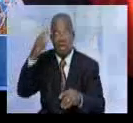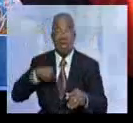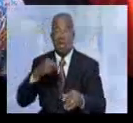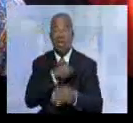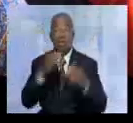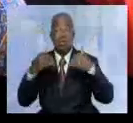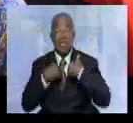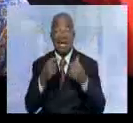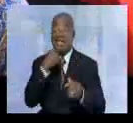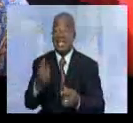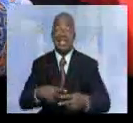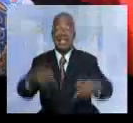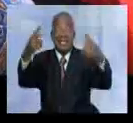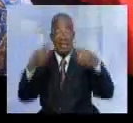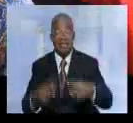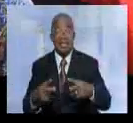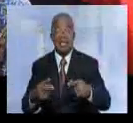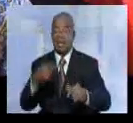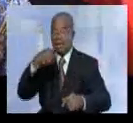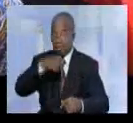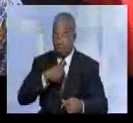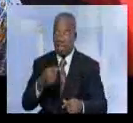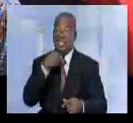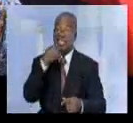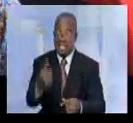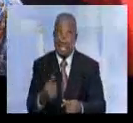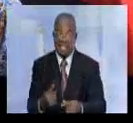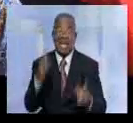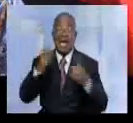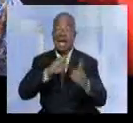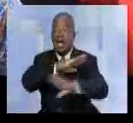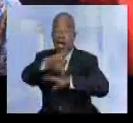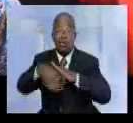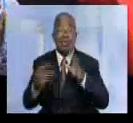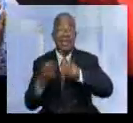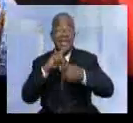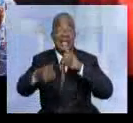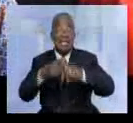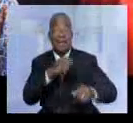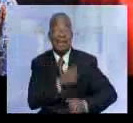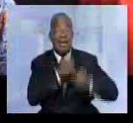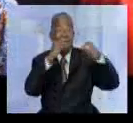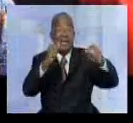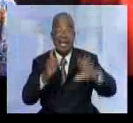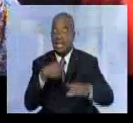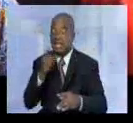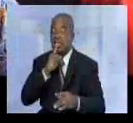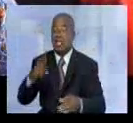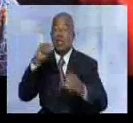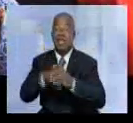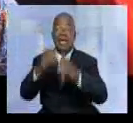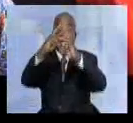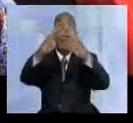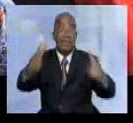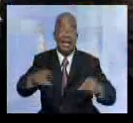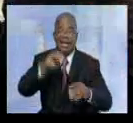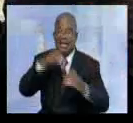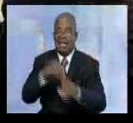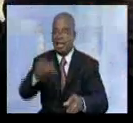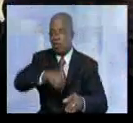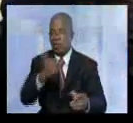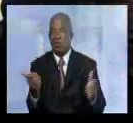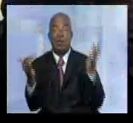Je lance en même temps un appel à mes frères d'armes qui sont encore dans les villages, dans les autres pays, qu'ils viennent pour reprendre le service.